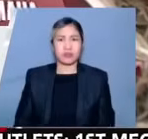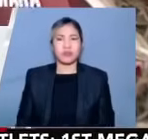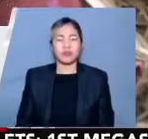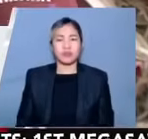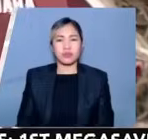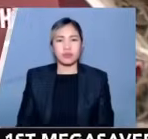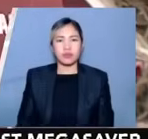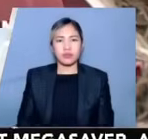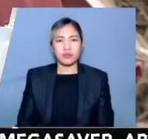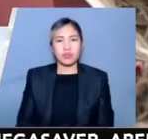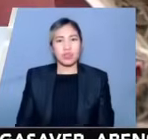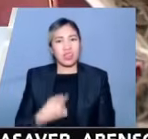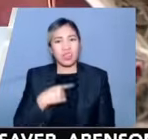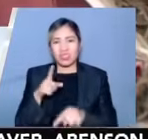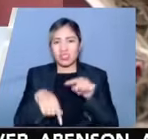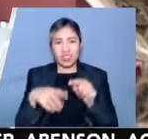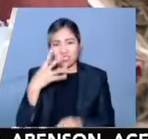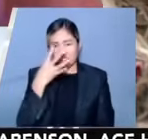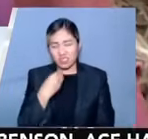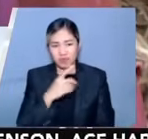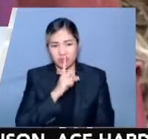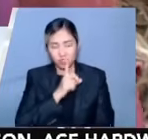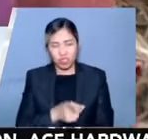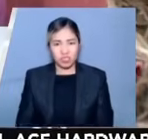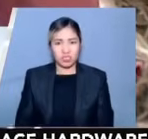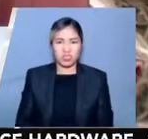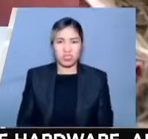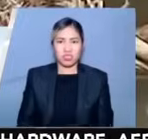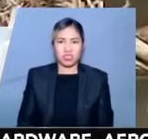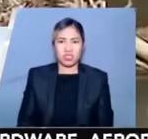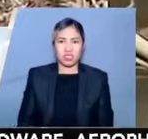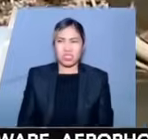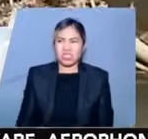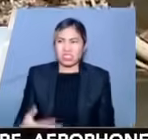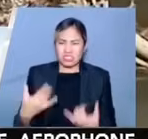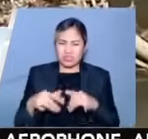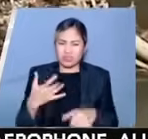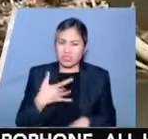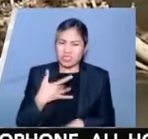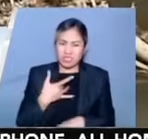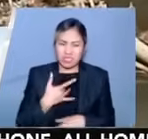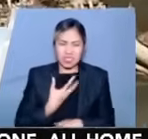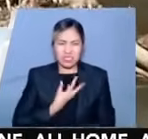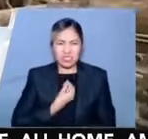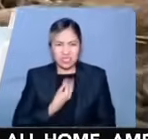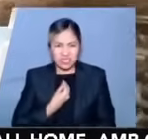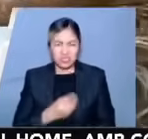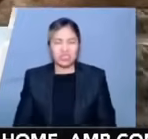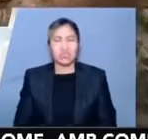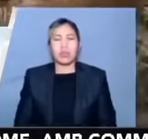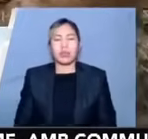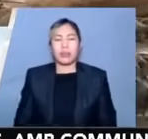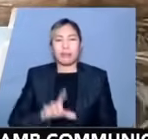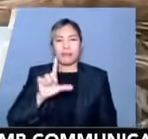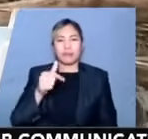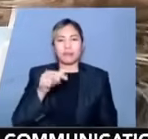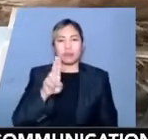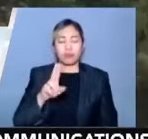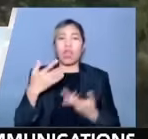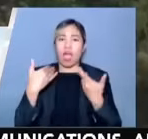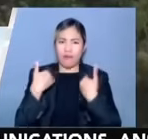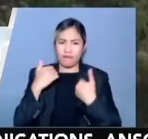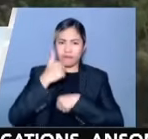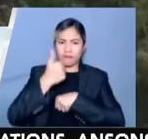makakatulog eh dahil dahil parang kinak bahan na rin nagpatupad naman daw ang lgu ng preemptive evacuation